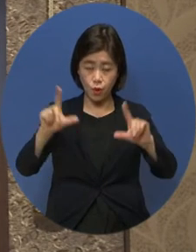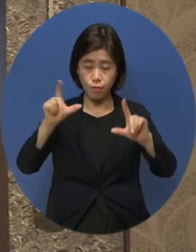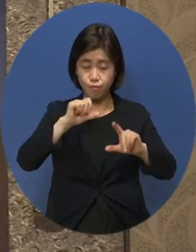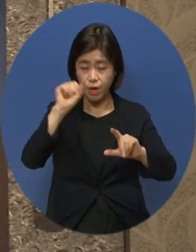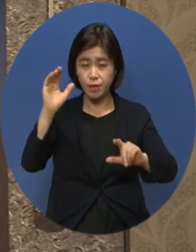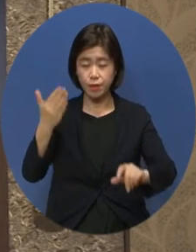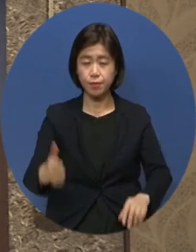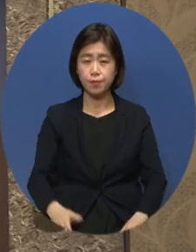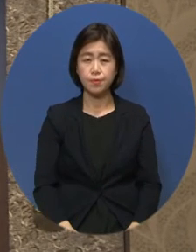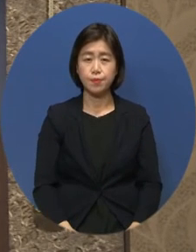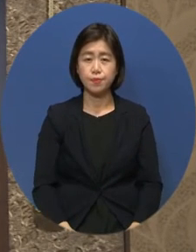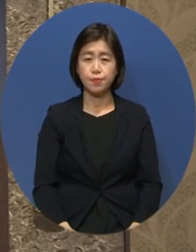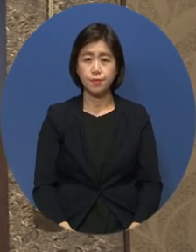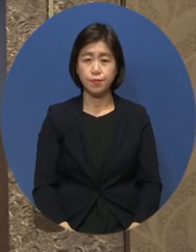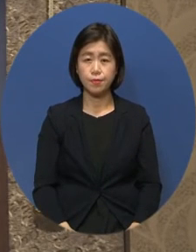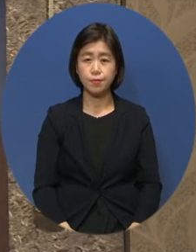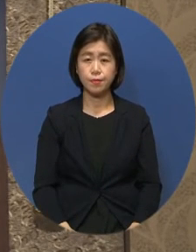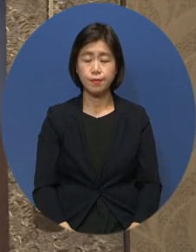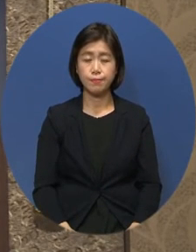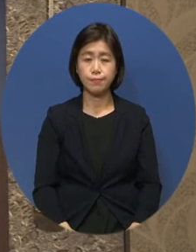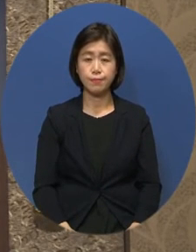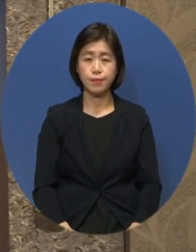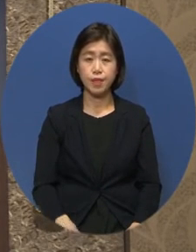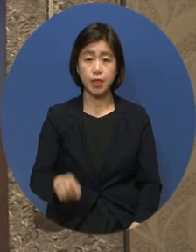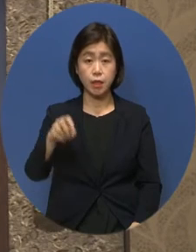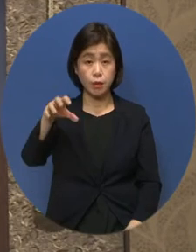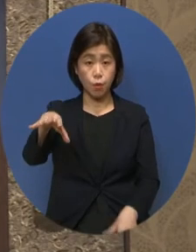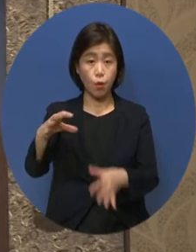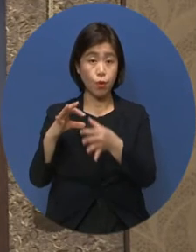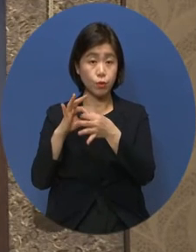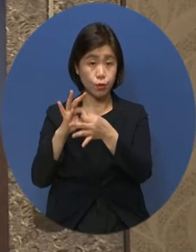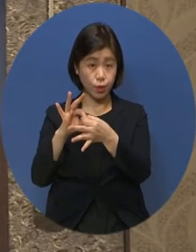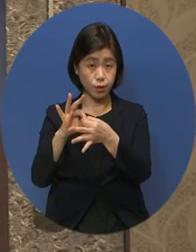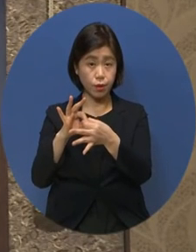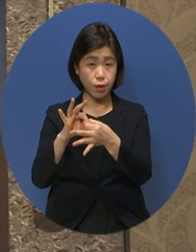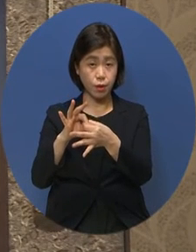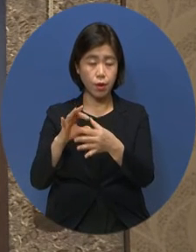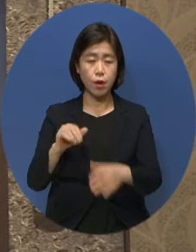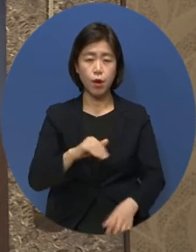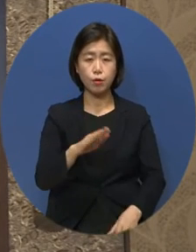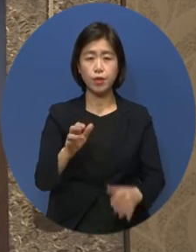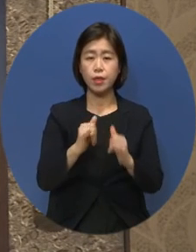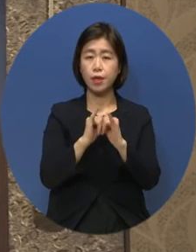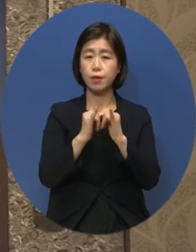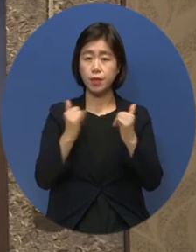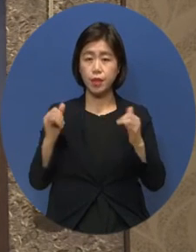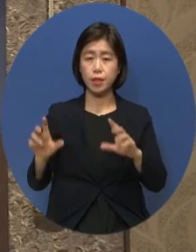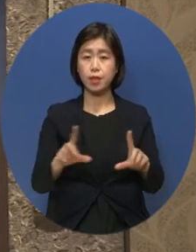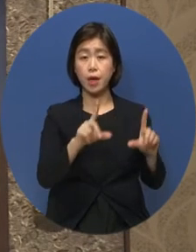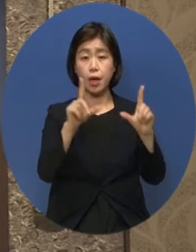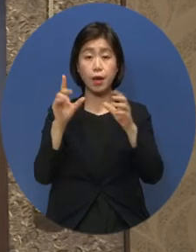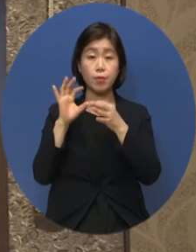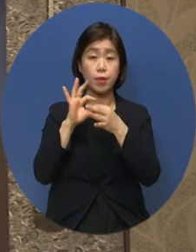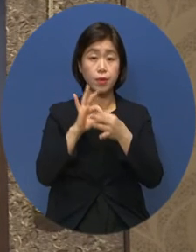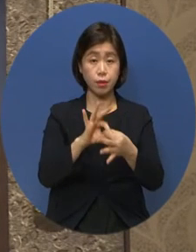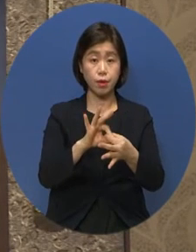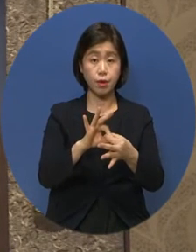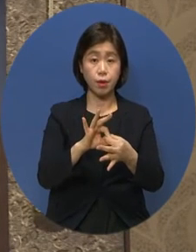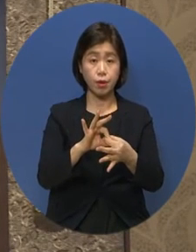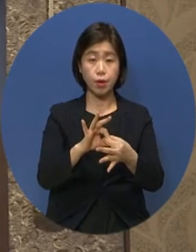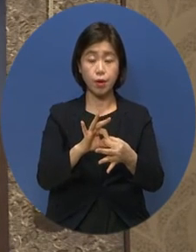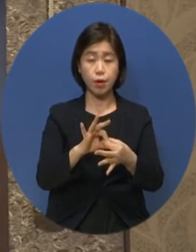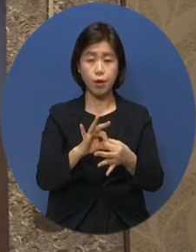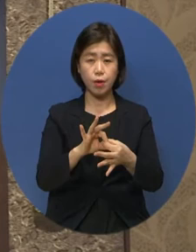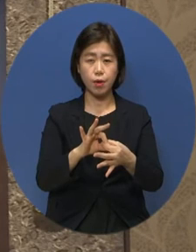되고 그 조종사 회복실 재단을 통해서 우리 사람들이 살아가면서 생애 주기